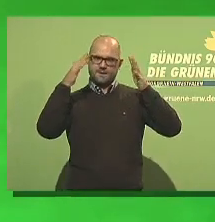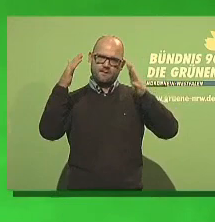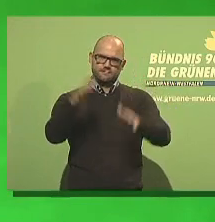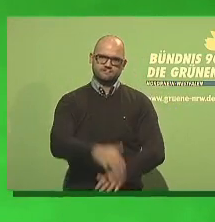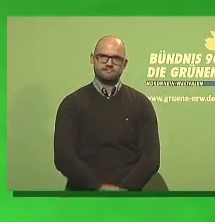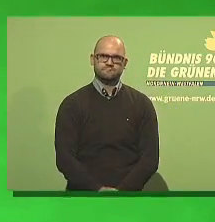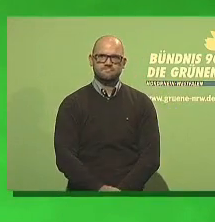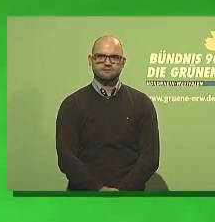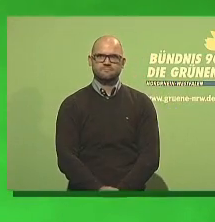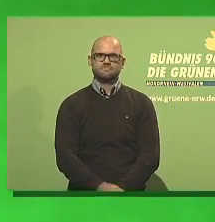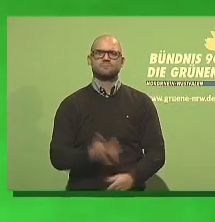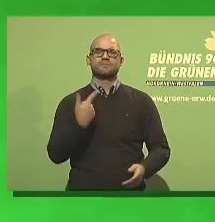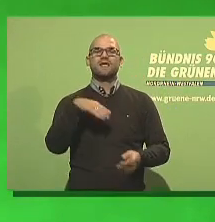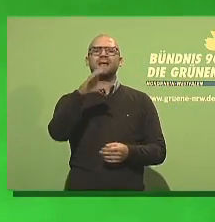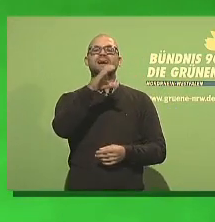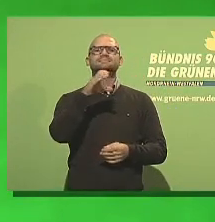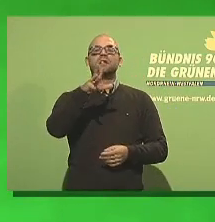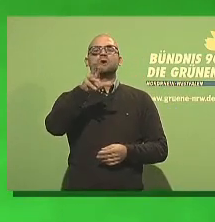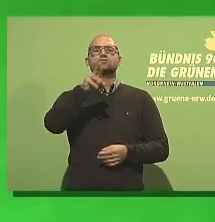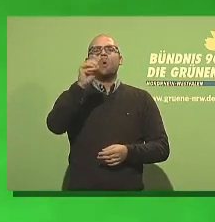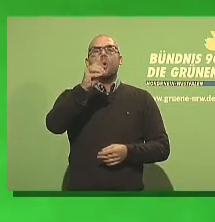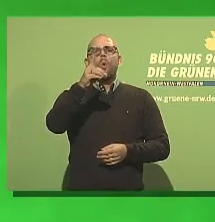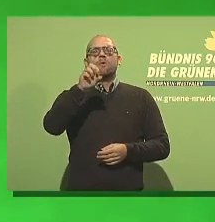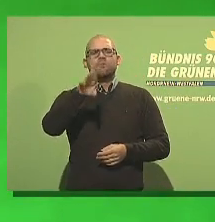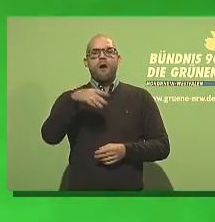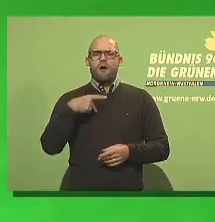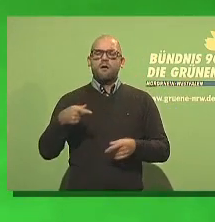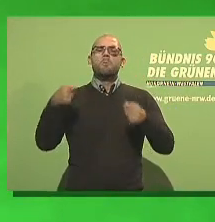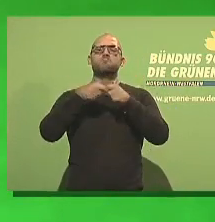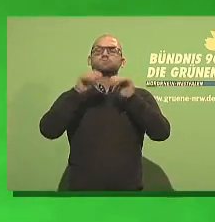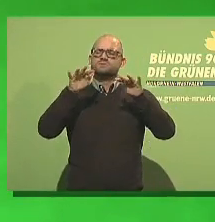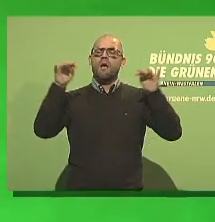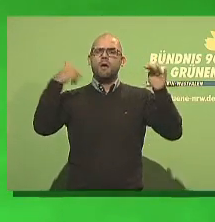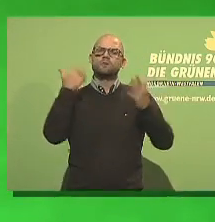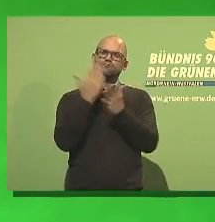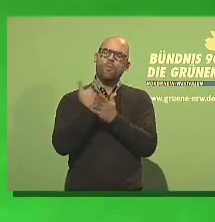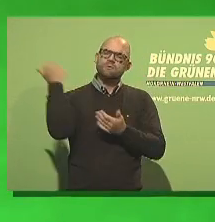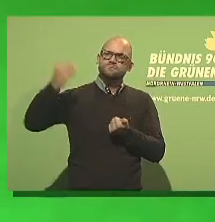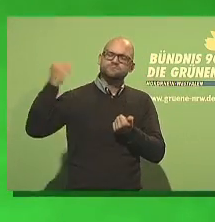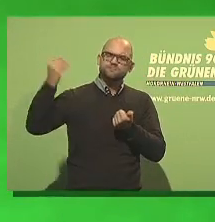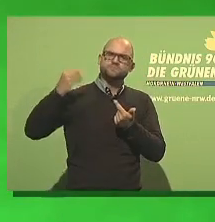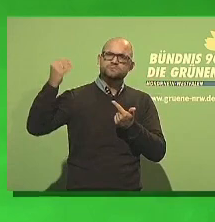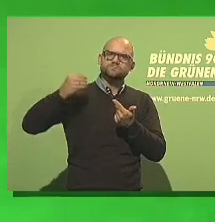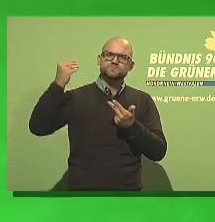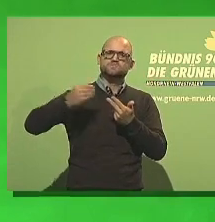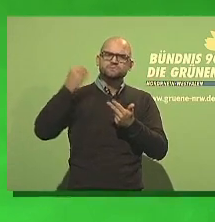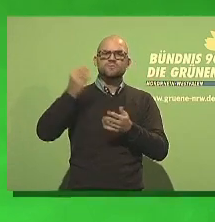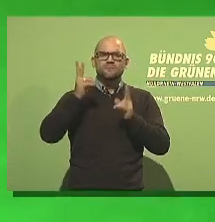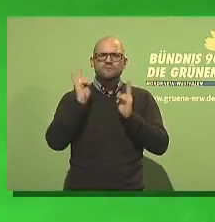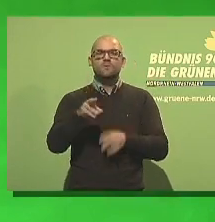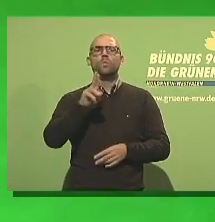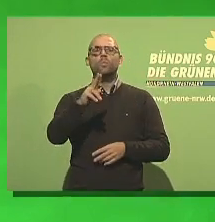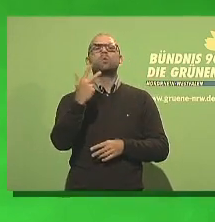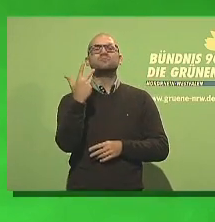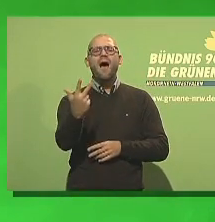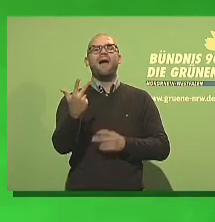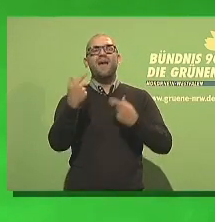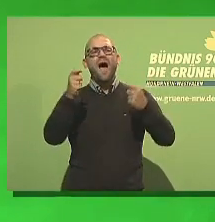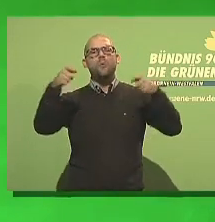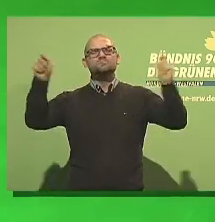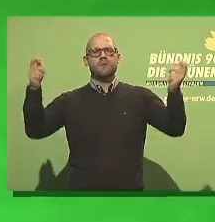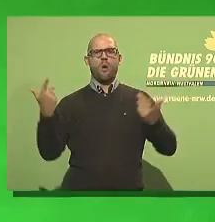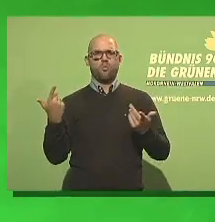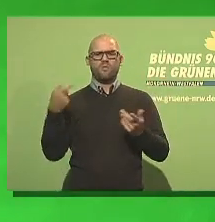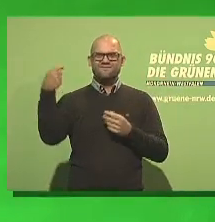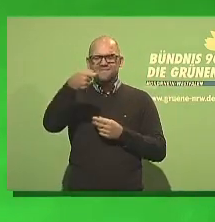Wir haben Christina Schröder im Bundestag immer wieder aufgefordert, endlich eine solide Bedarfserhebung für den U3-Ausbau vorzulegen und